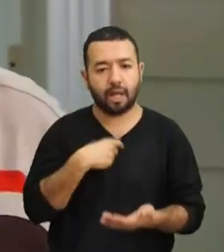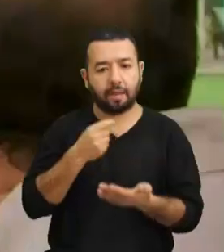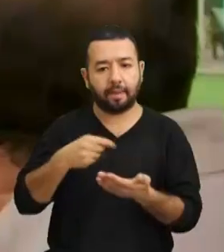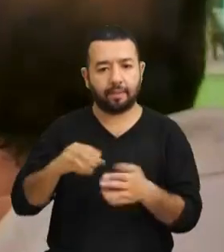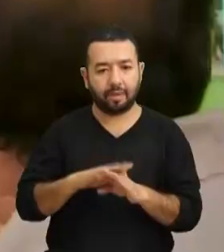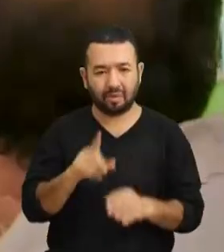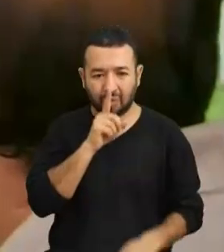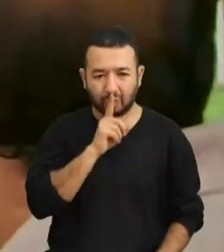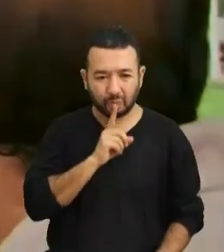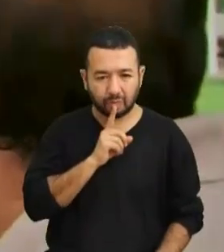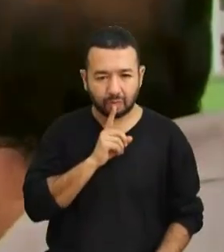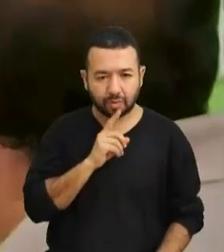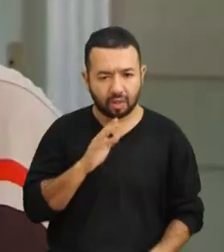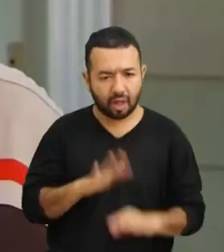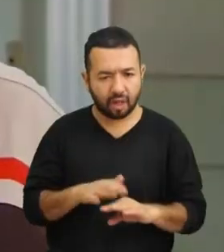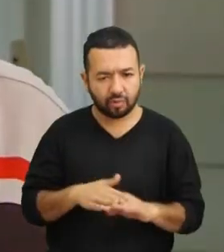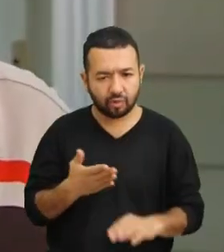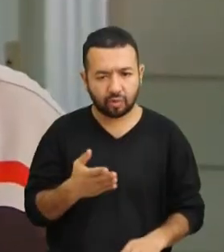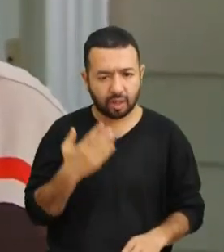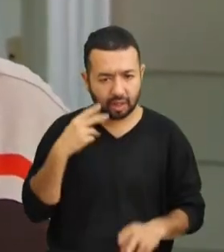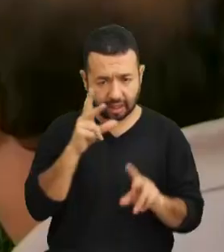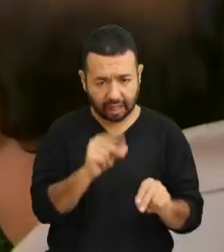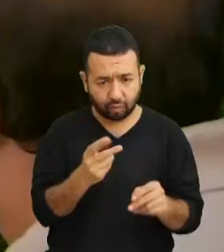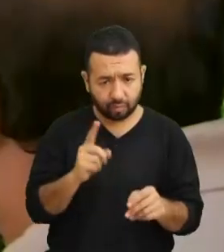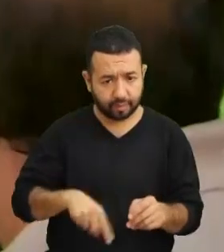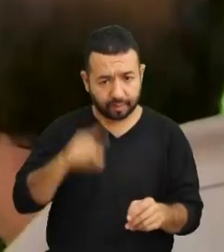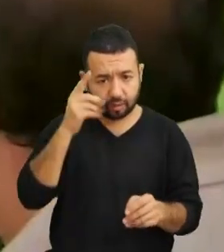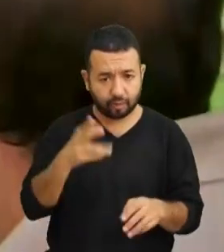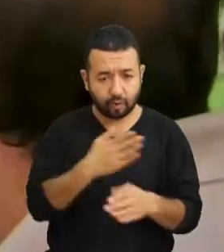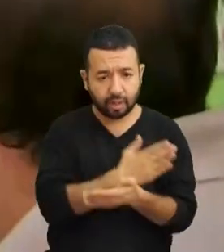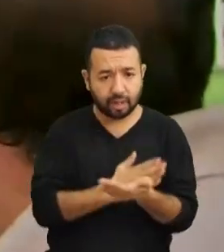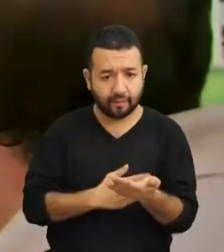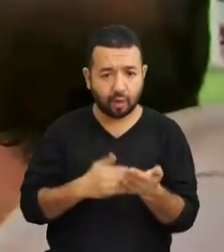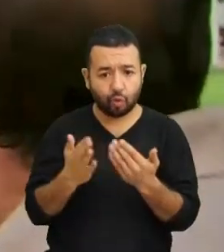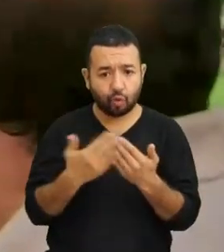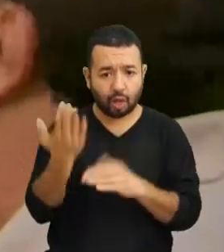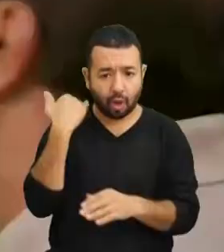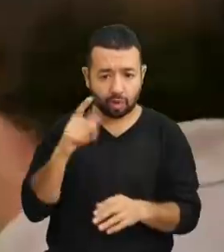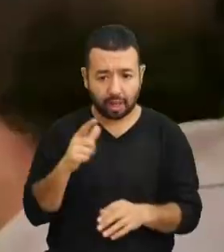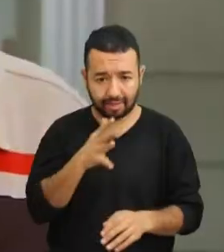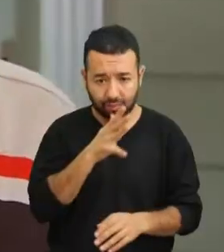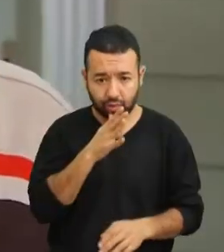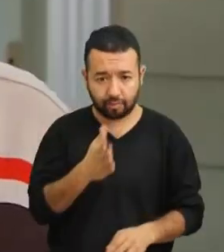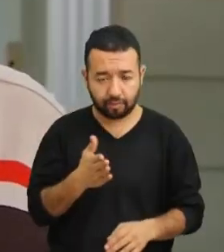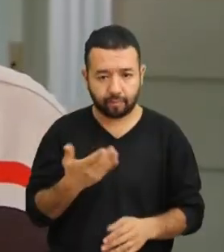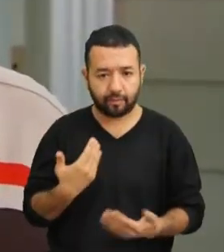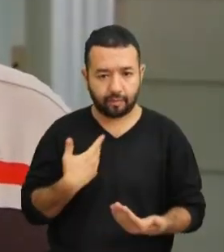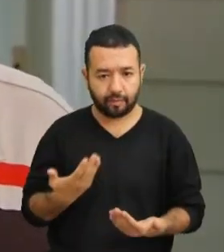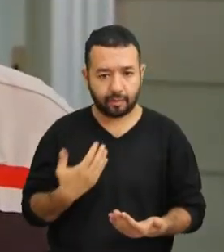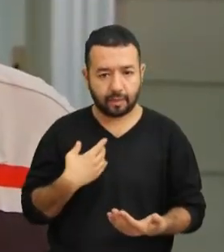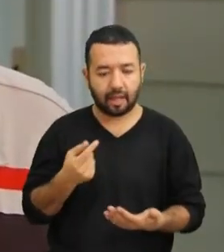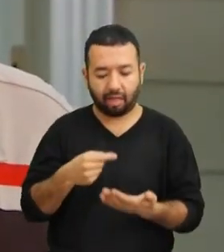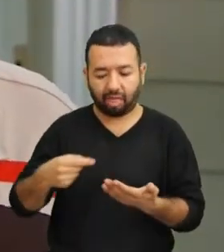yazdım bile. 100 mü? Ne yapıyorsun Şükrü? Yatıyor musun sen bütün gün ya? Bu davetiyeler bize düğünden önce lazım biliyorsun değil mi? Efendim çalak